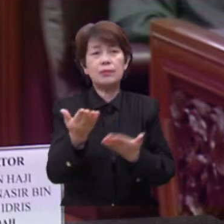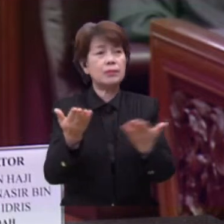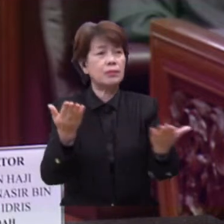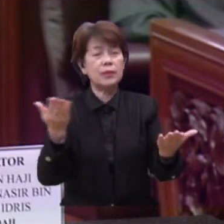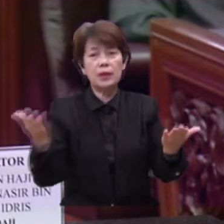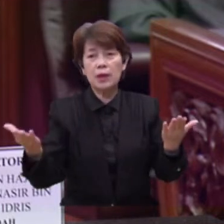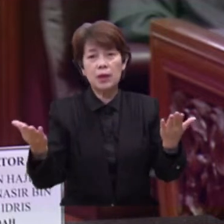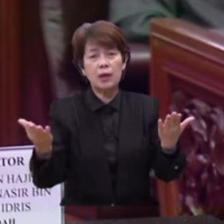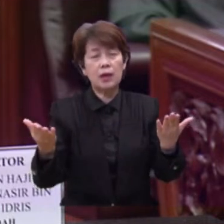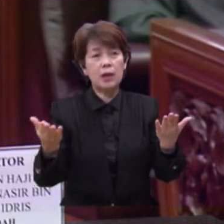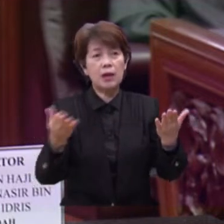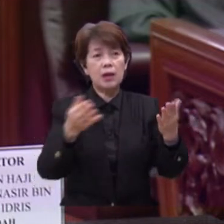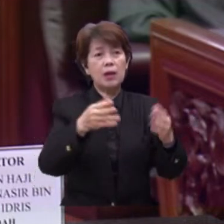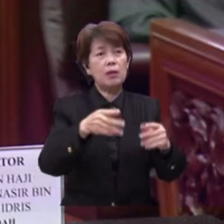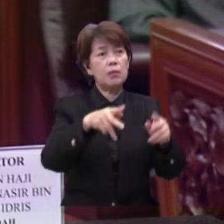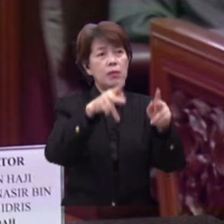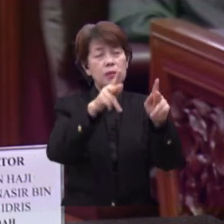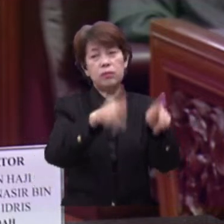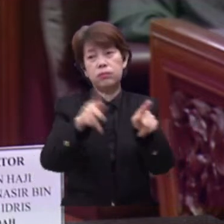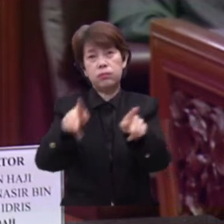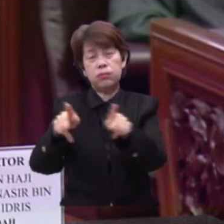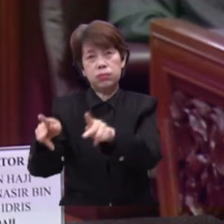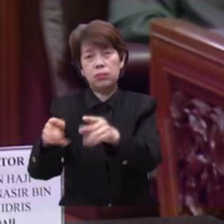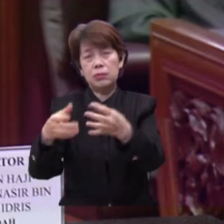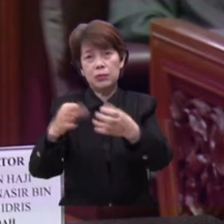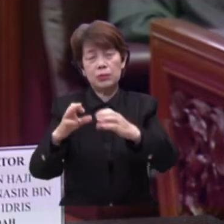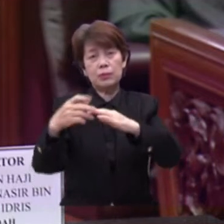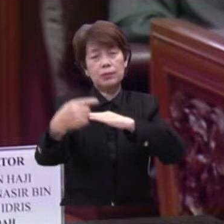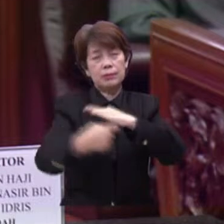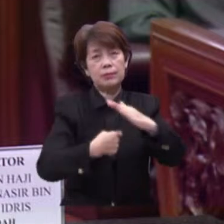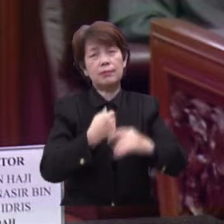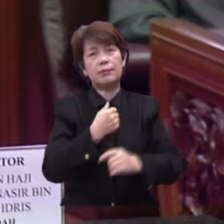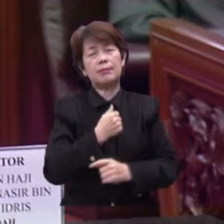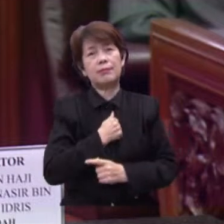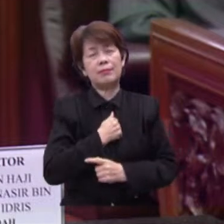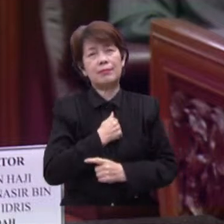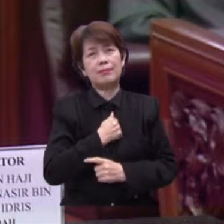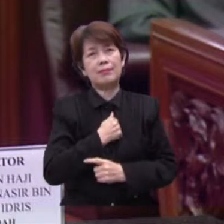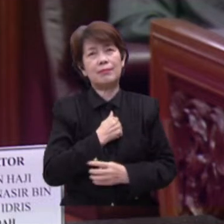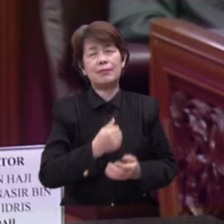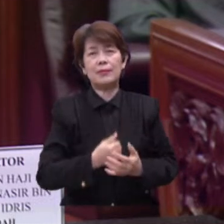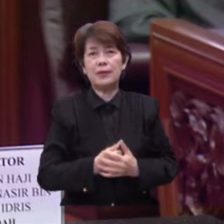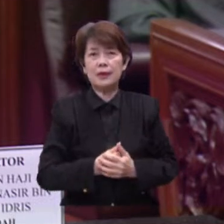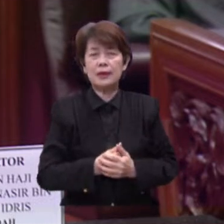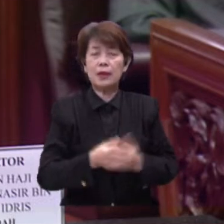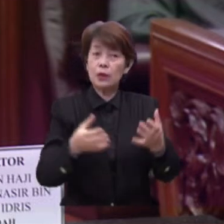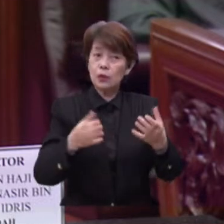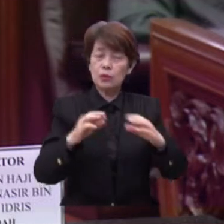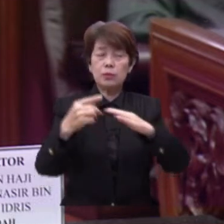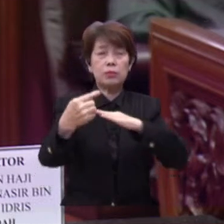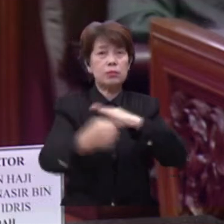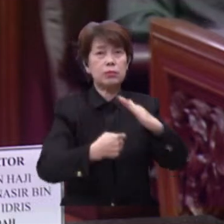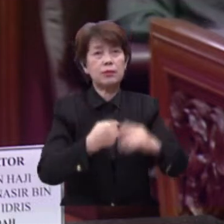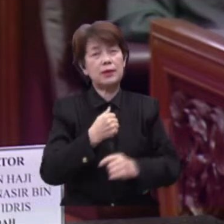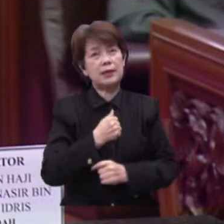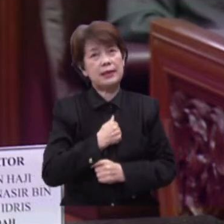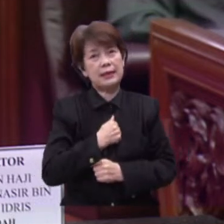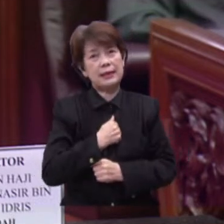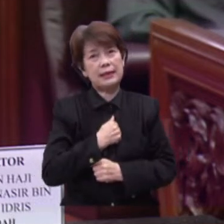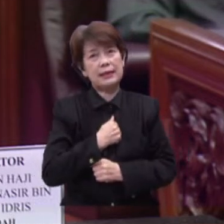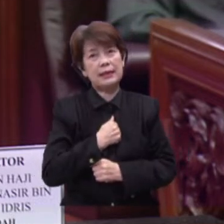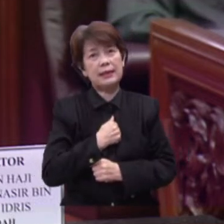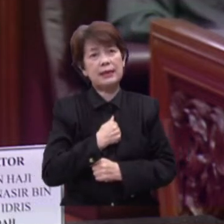pelaku-pelaku ataupun mereka-mereka yang coba untuk membunuh diri ini sebelum ini